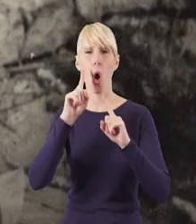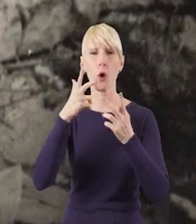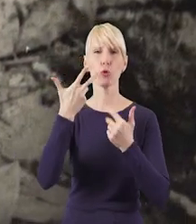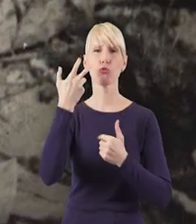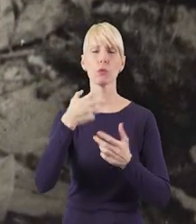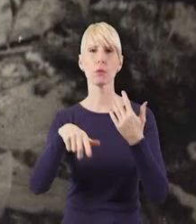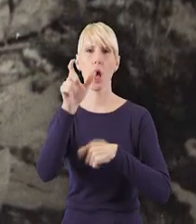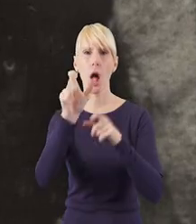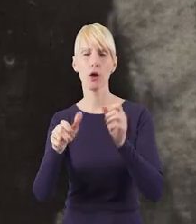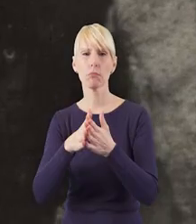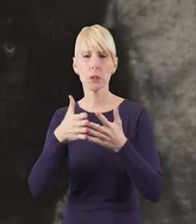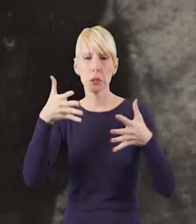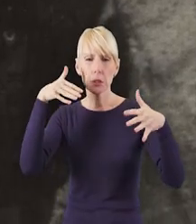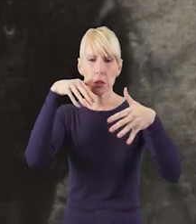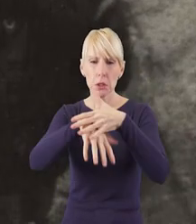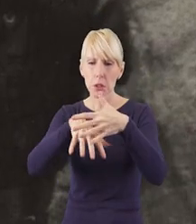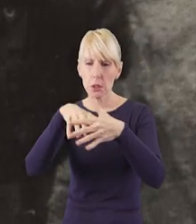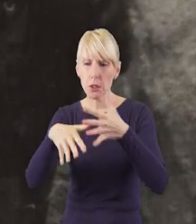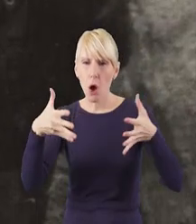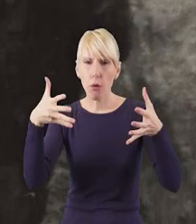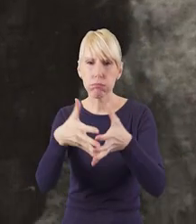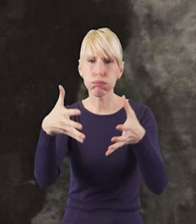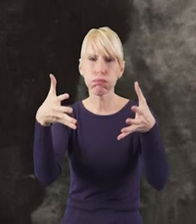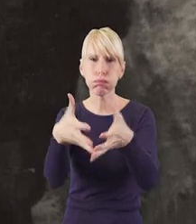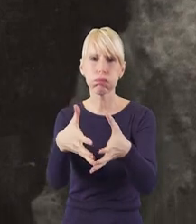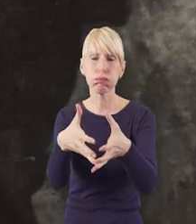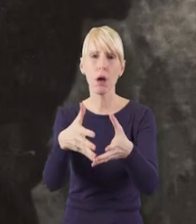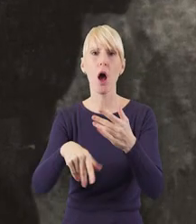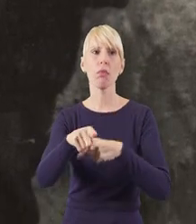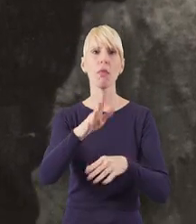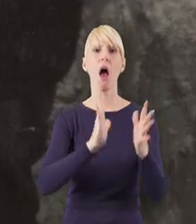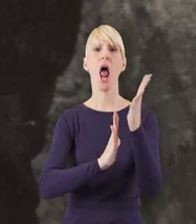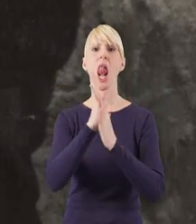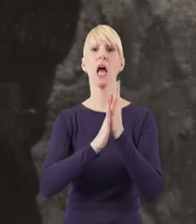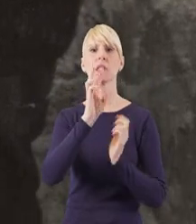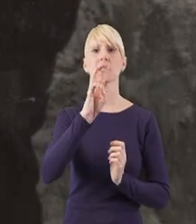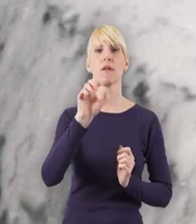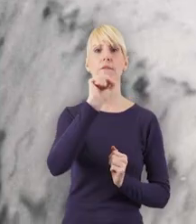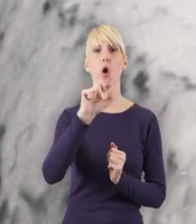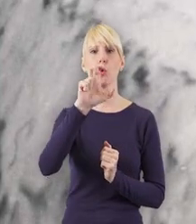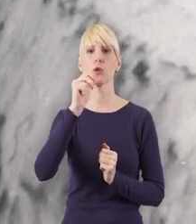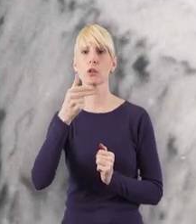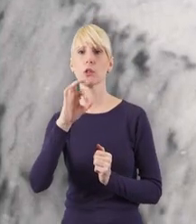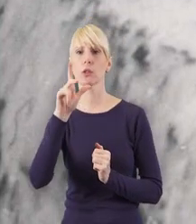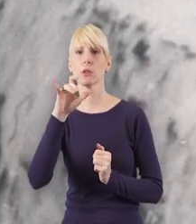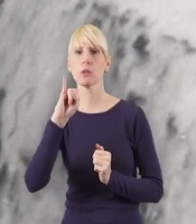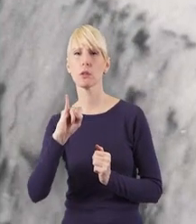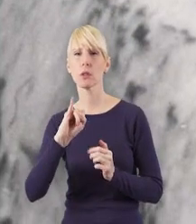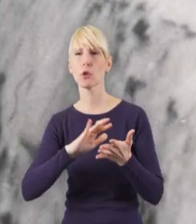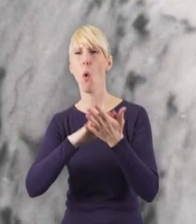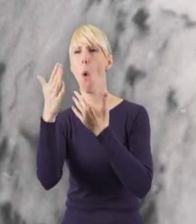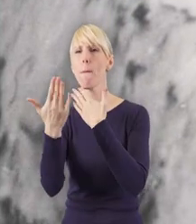ciała ukryto w dawnych wyrobiskach przedwojennej cegielni. Las Wiączyński, położony w